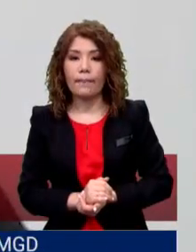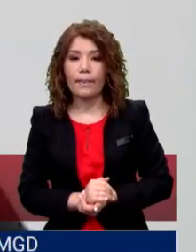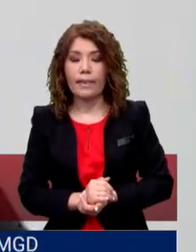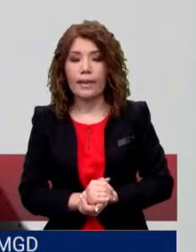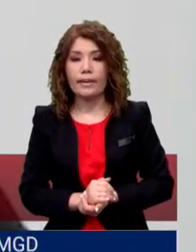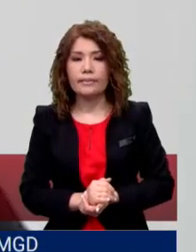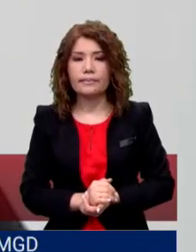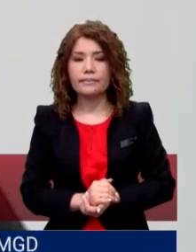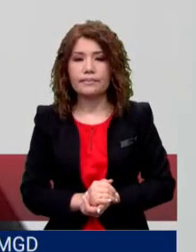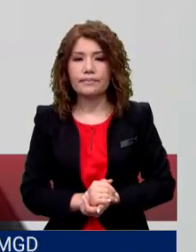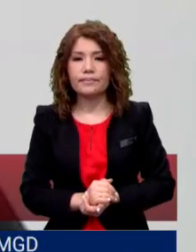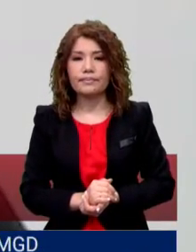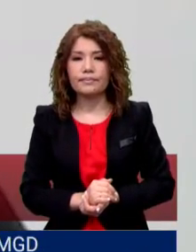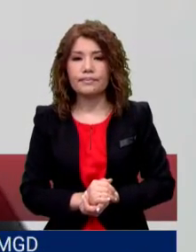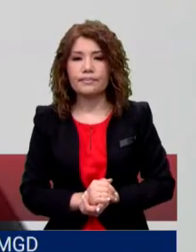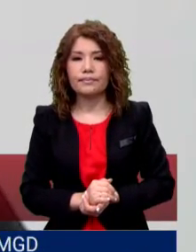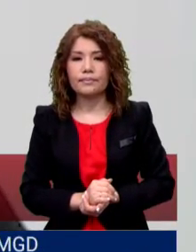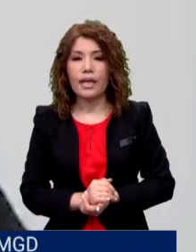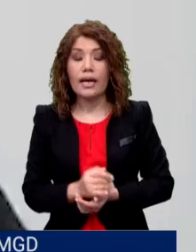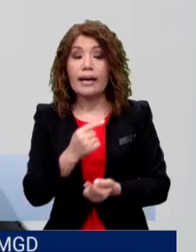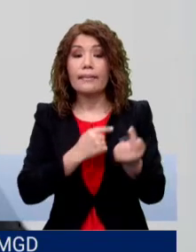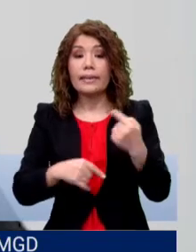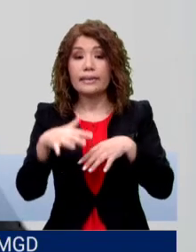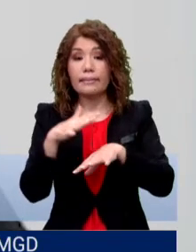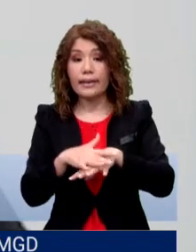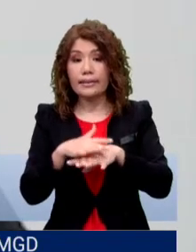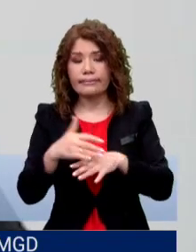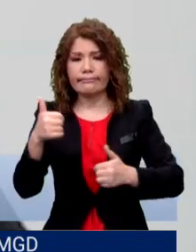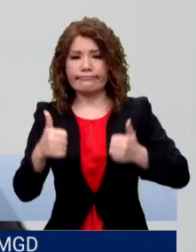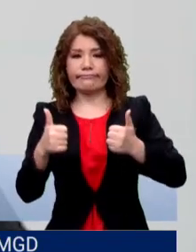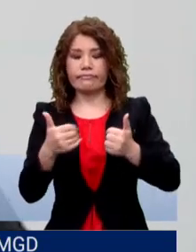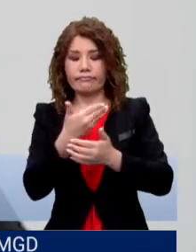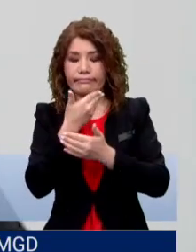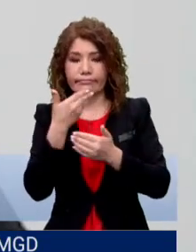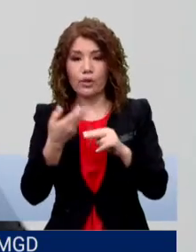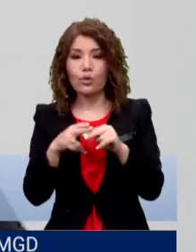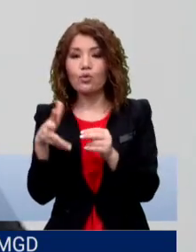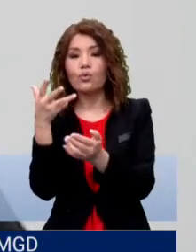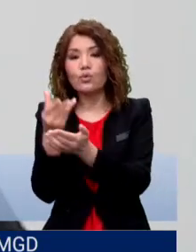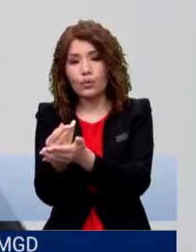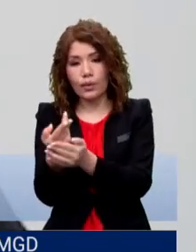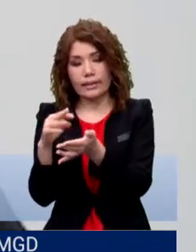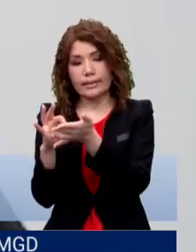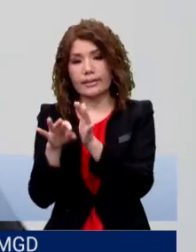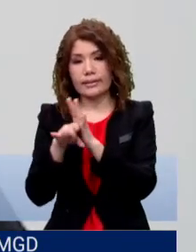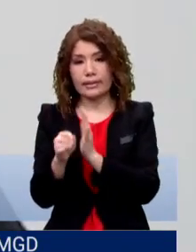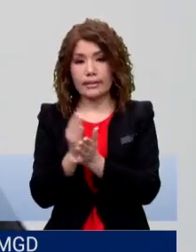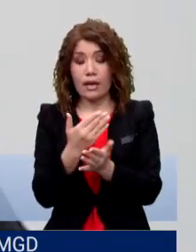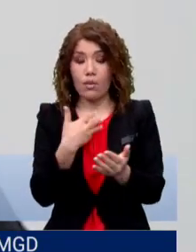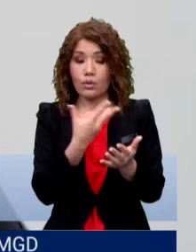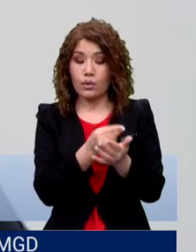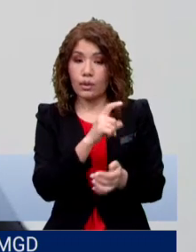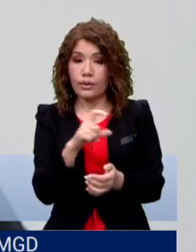Свой сегмент потребителей финансовых услуг. Біз банктерге бәсекелес емеспіз, олардың өз сегменті бар. Біздің клиенттерімізді